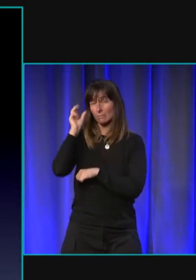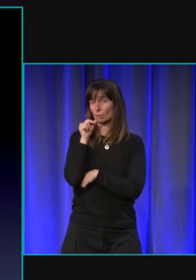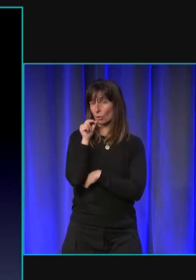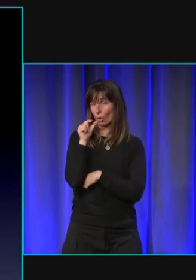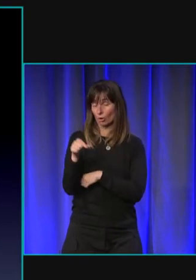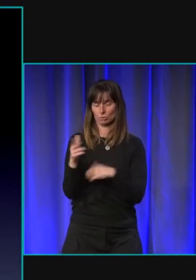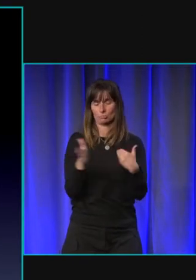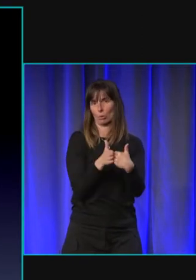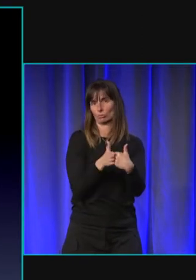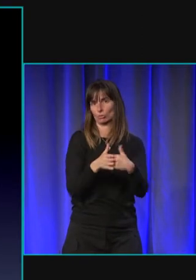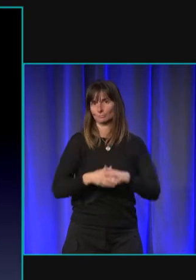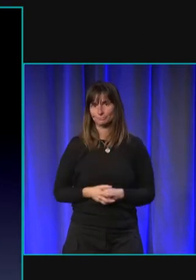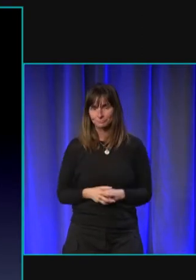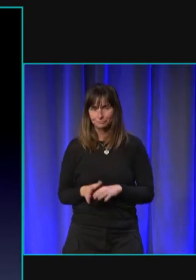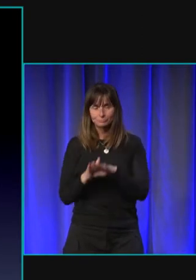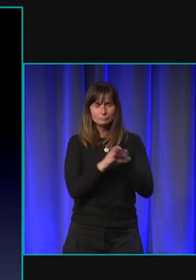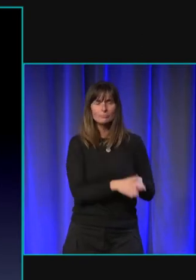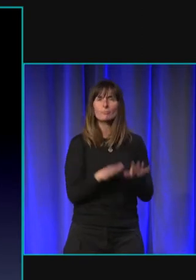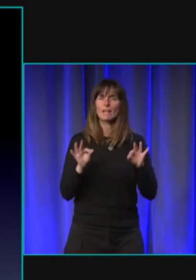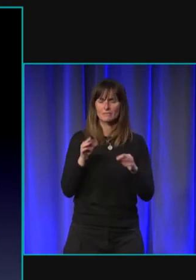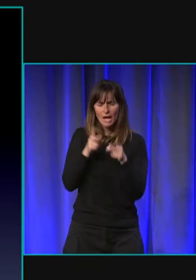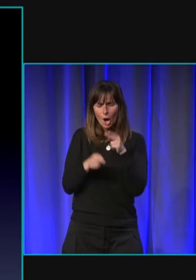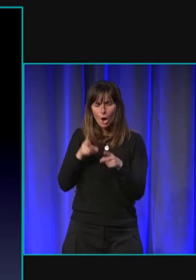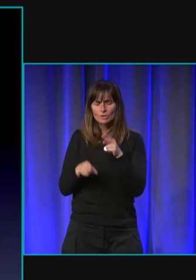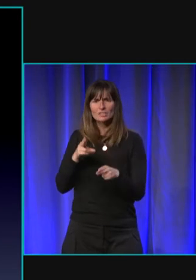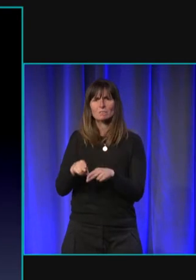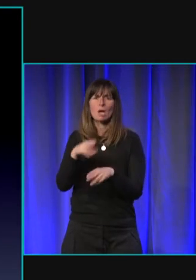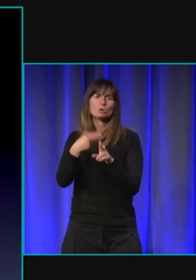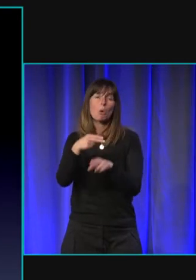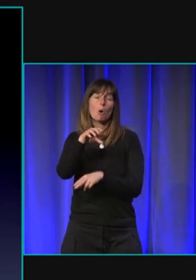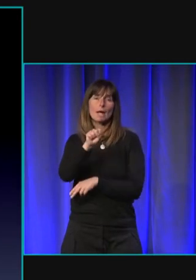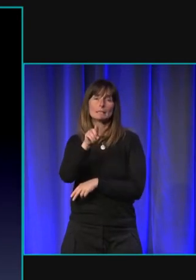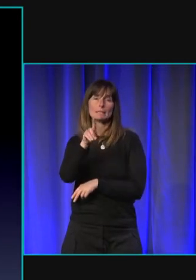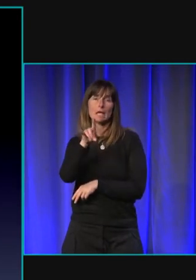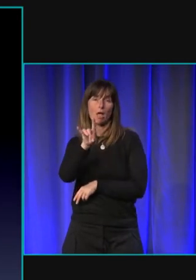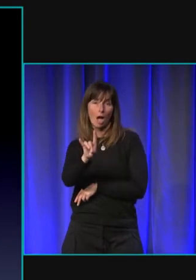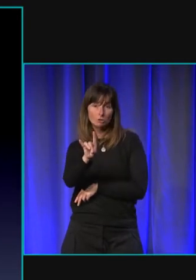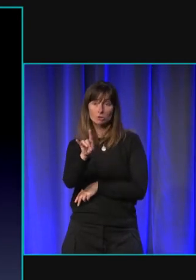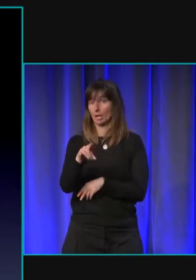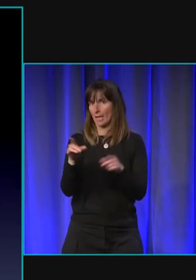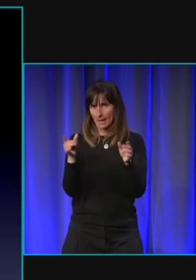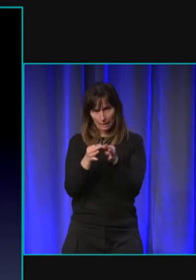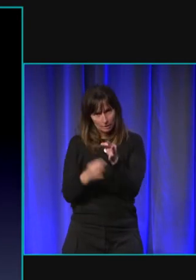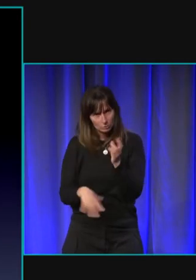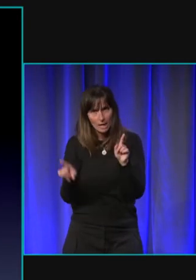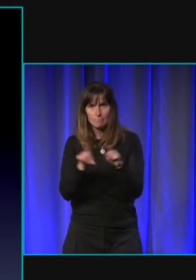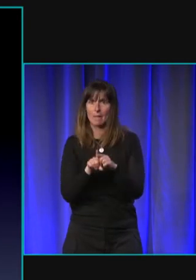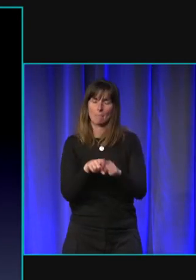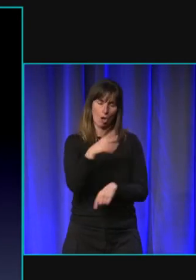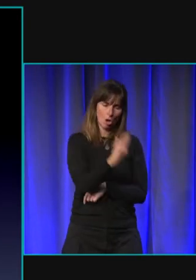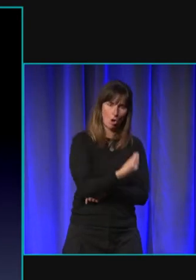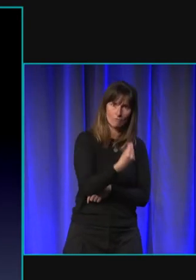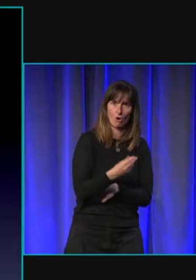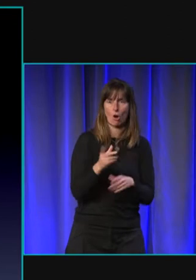Au niveau de l'activité de l'enzyme oxydative, qu'on appelle la SDH, et bien vous voyez qu'on a la même chose. Les enfants prépubères ont à peu près la même